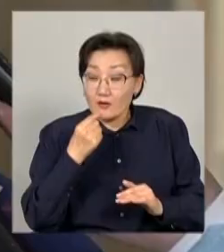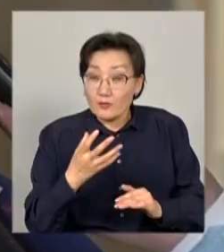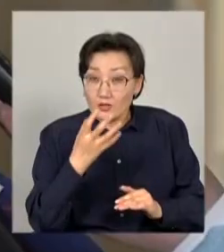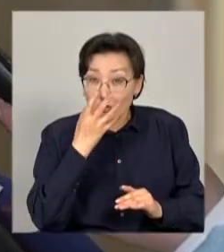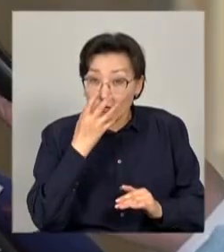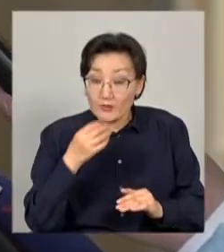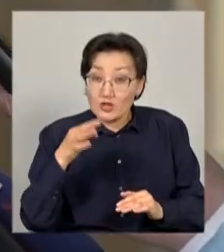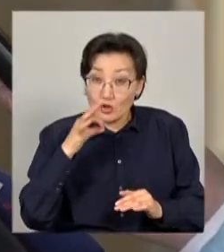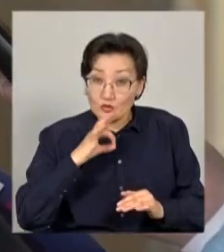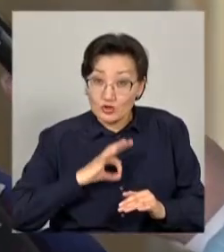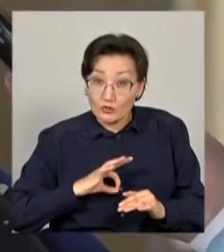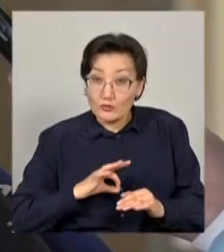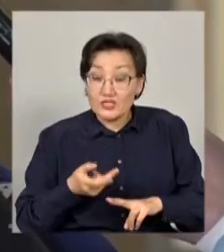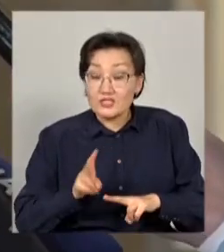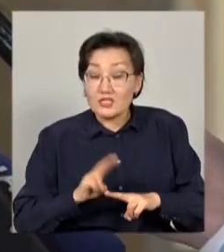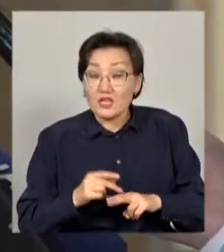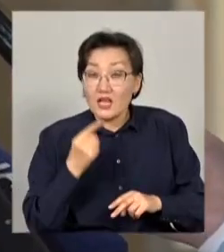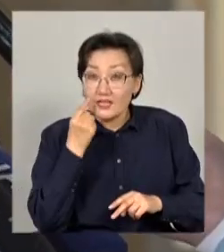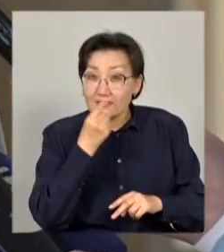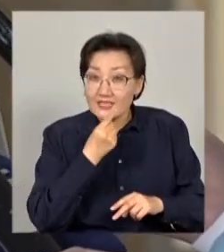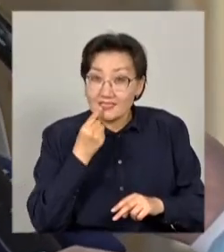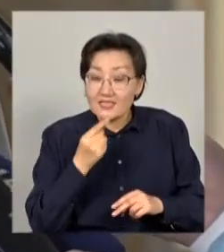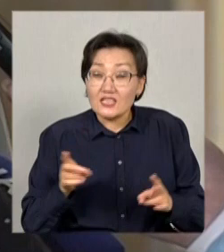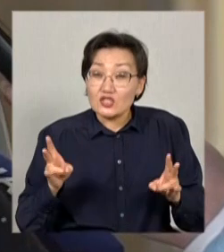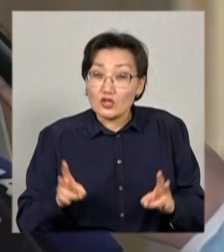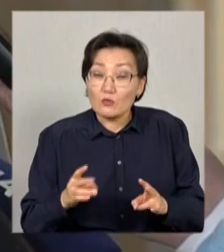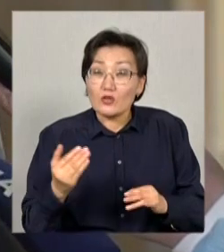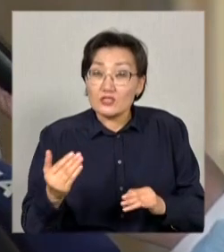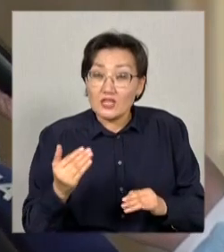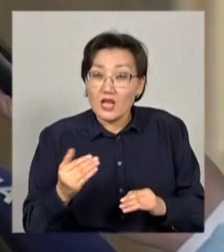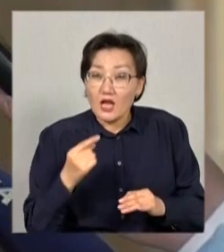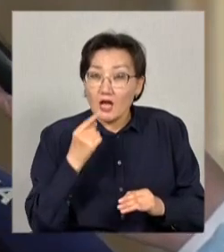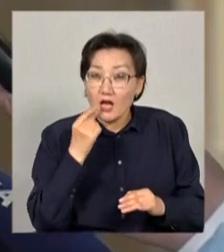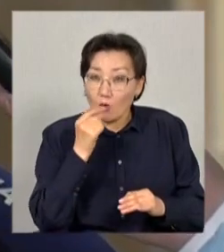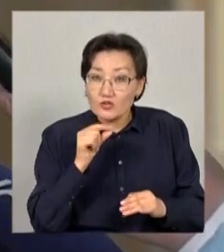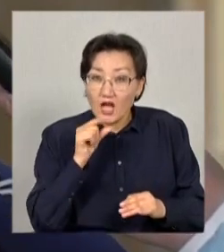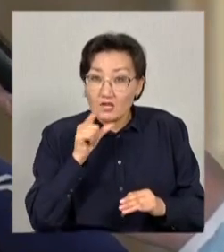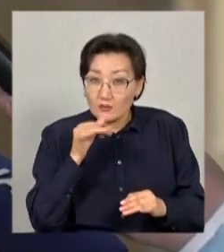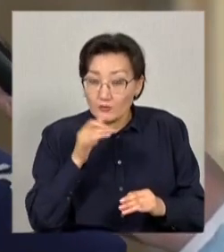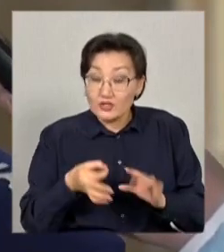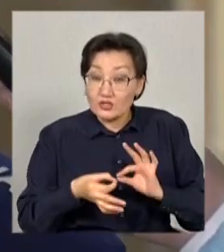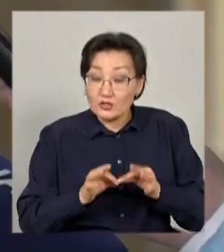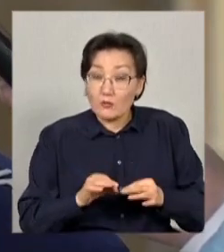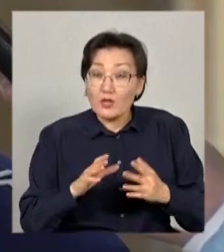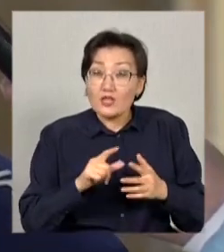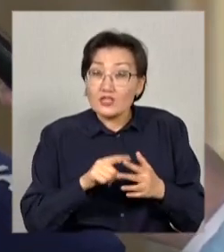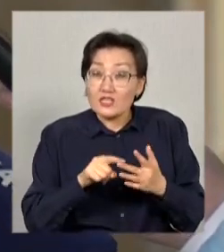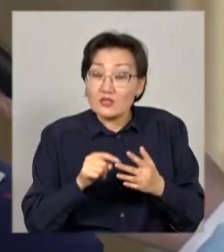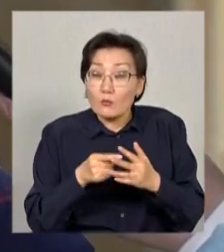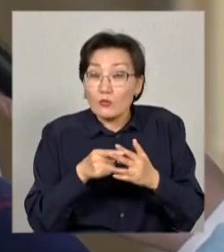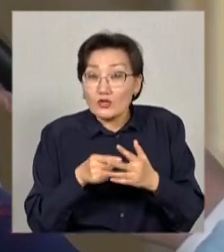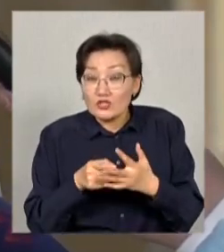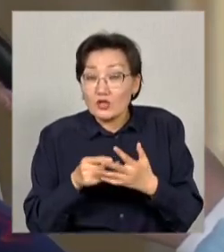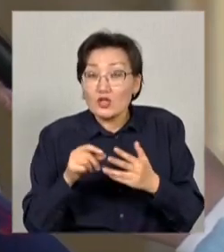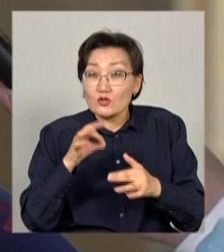түтікше орналастырамыз. Өйткені ерін терісі зақымдалғандықтан олар аузын аша алмайды. Тағы бір күрделі түсі саусақ бөлінген кезде